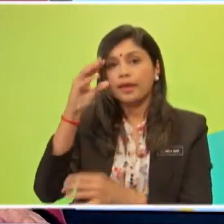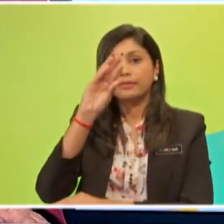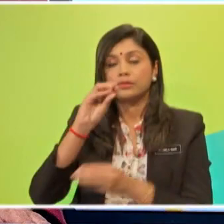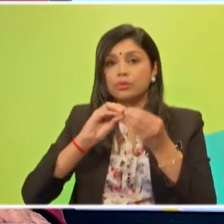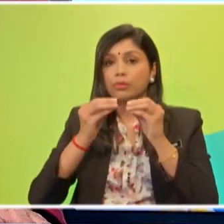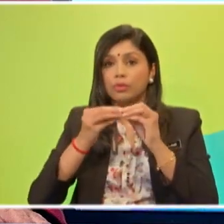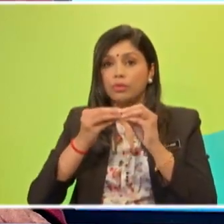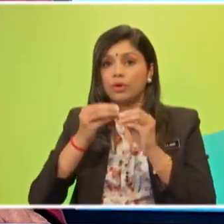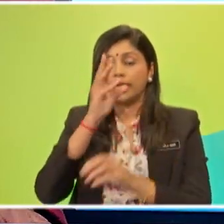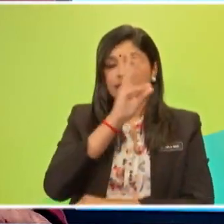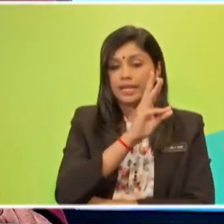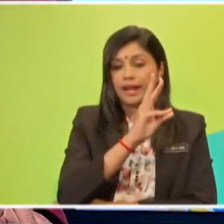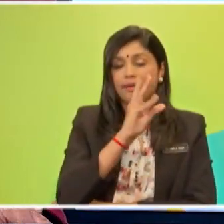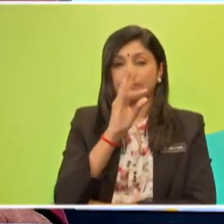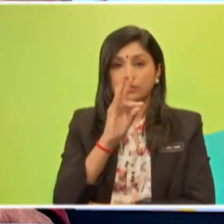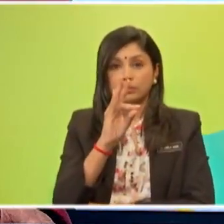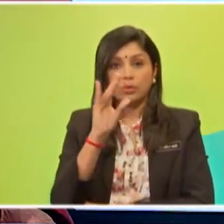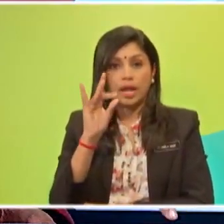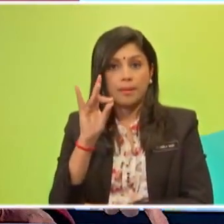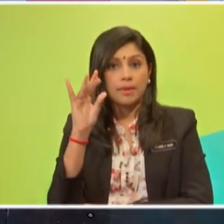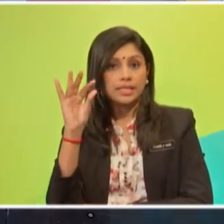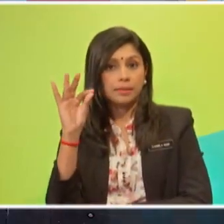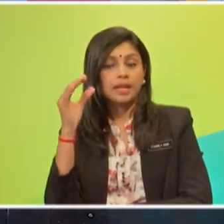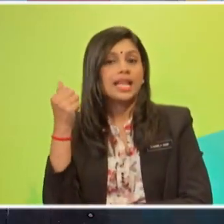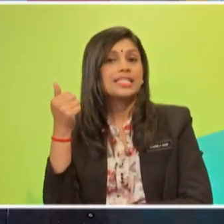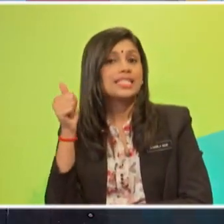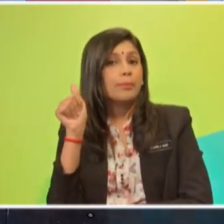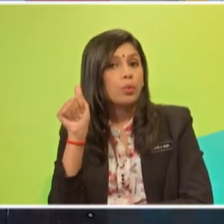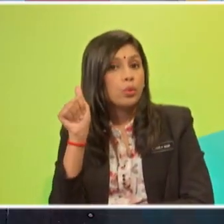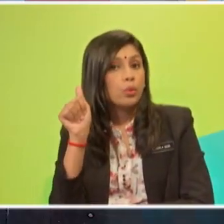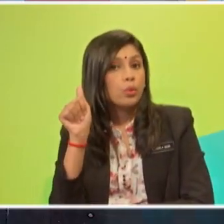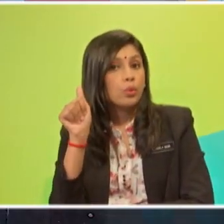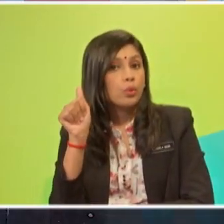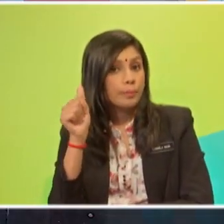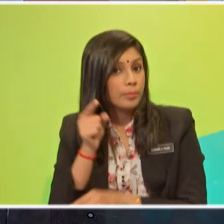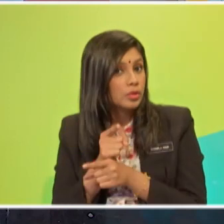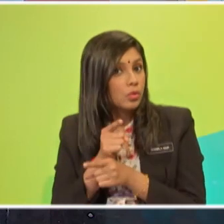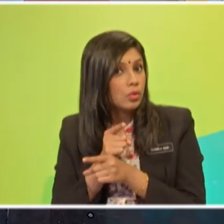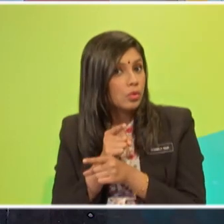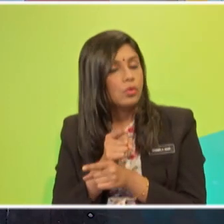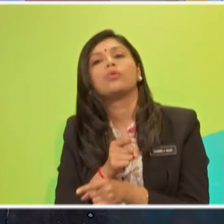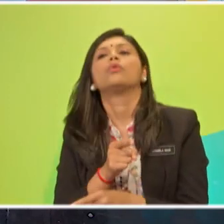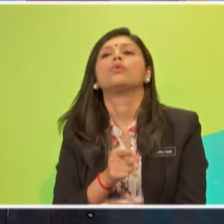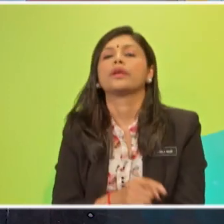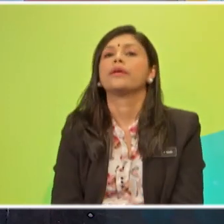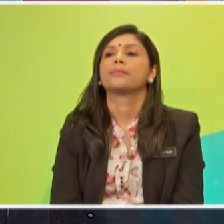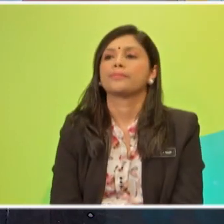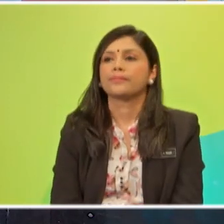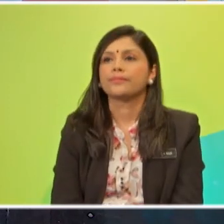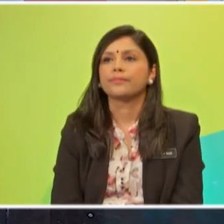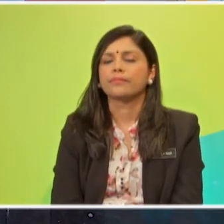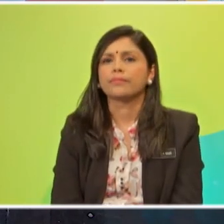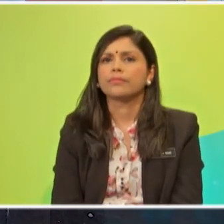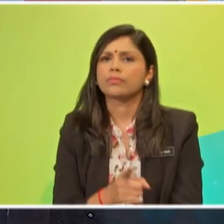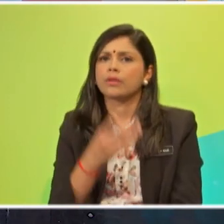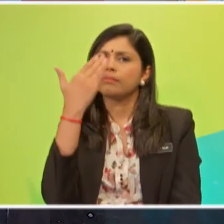6, 7, 8, 9, 10. Bagus, Sean dan murid-murid. Ini untuk apa,